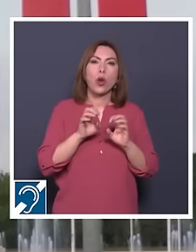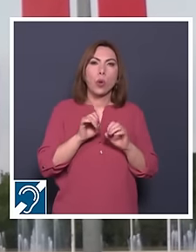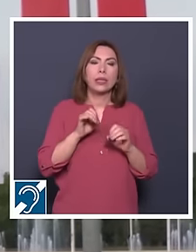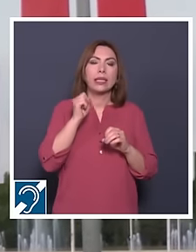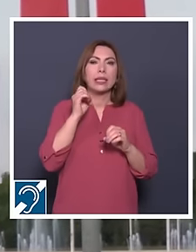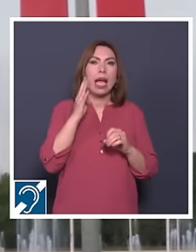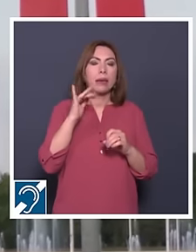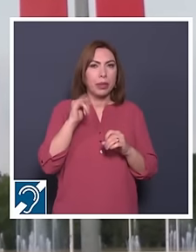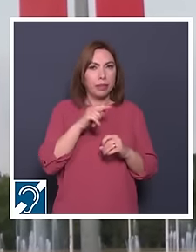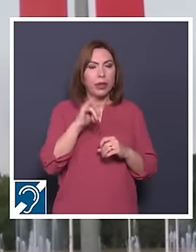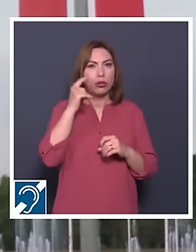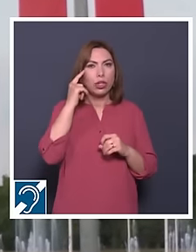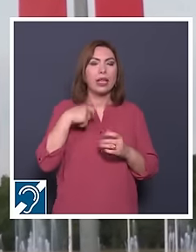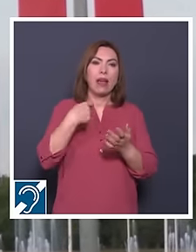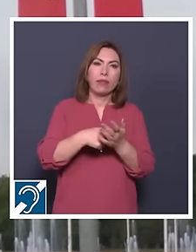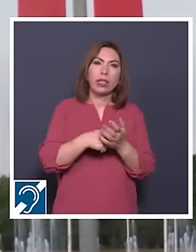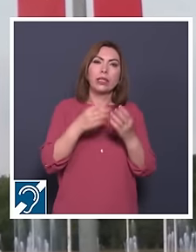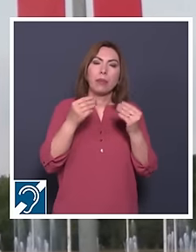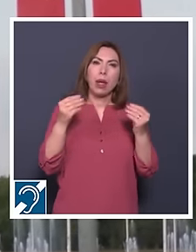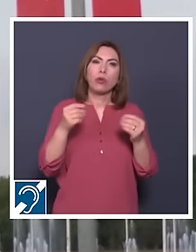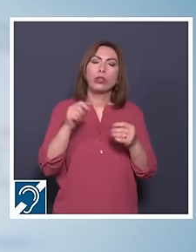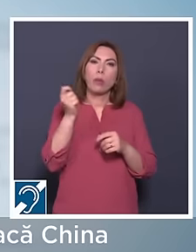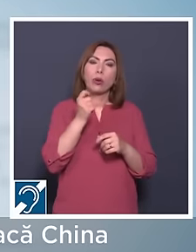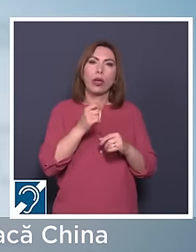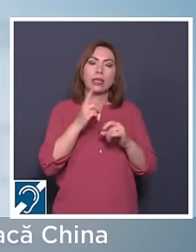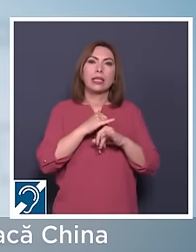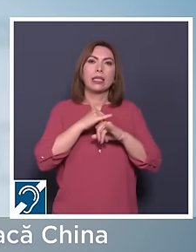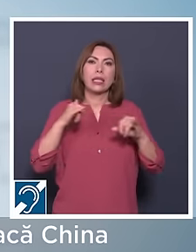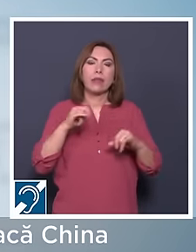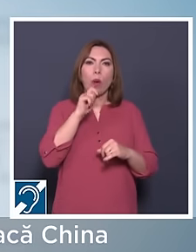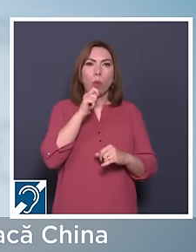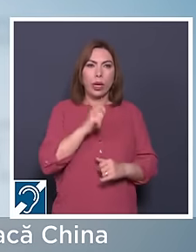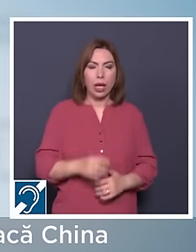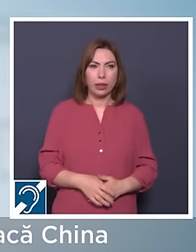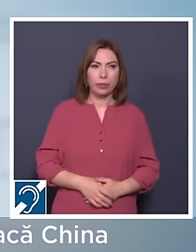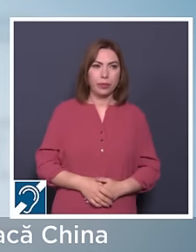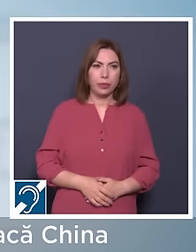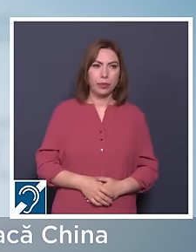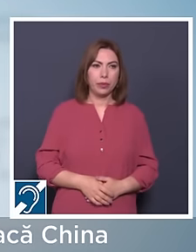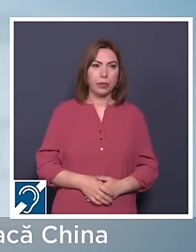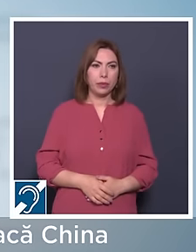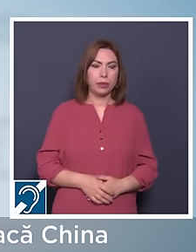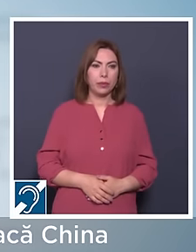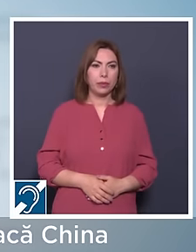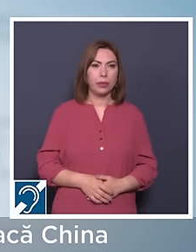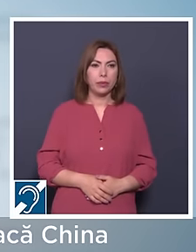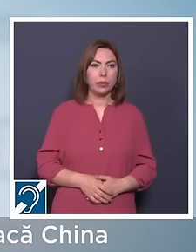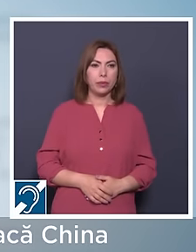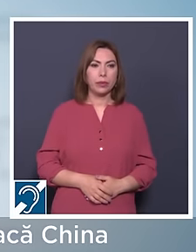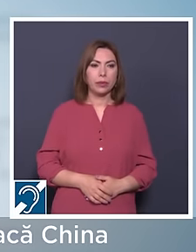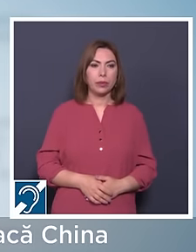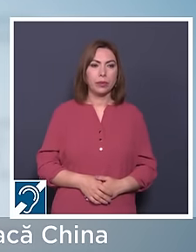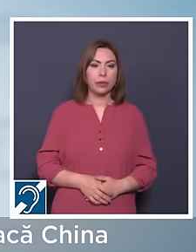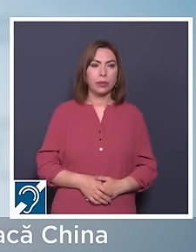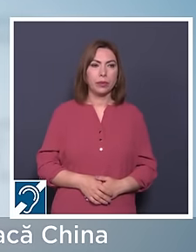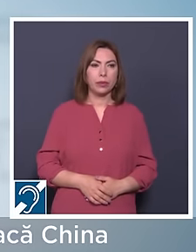iar China finanțează mai multe proiecte de dezvoltare în Ungaria. We expect from this visit to hear from this visit is whether China is